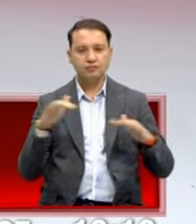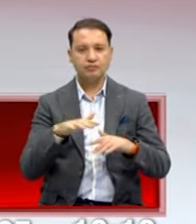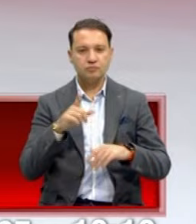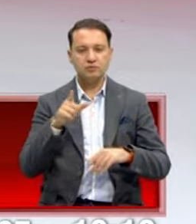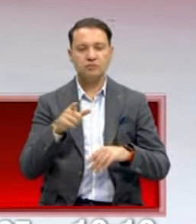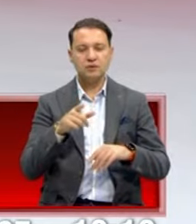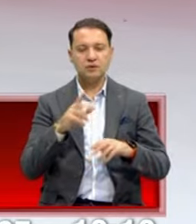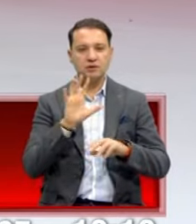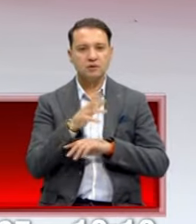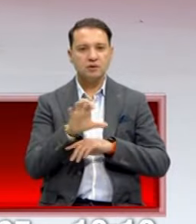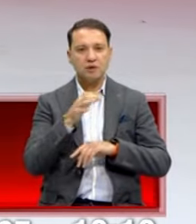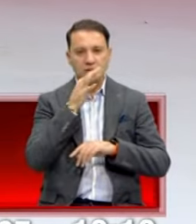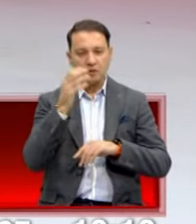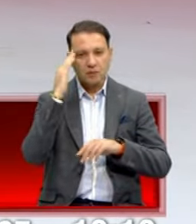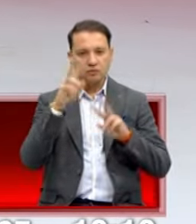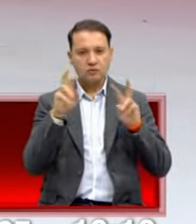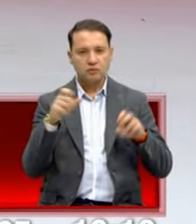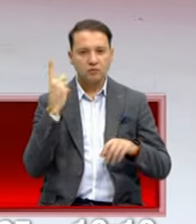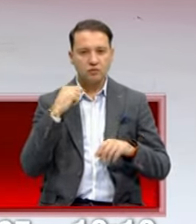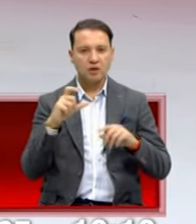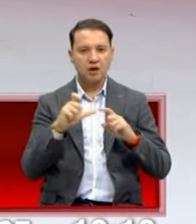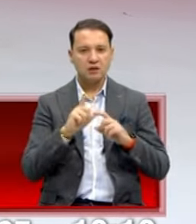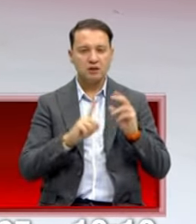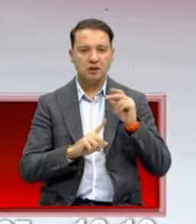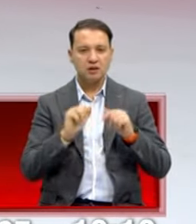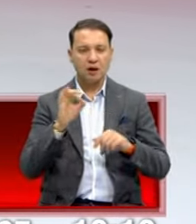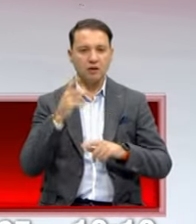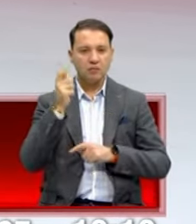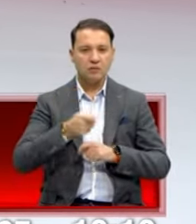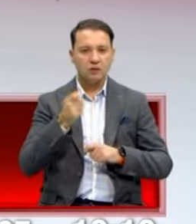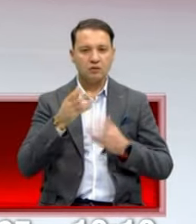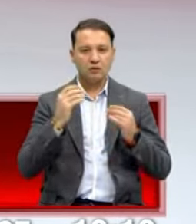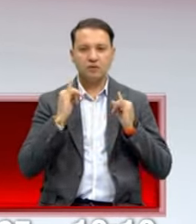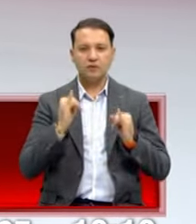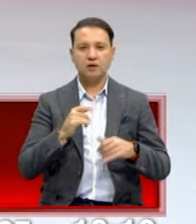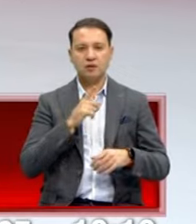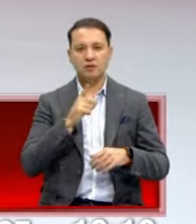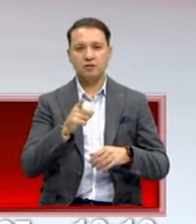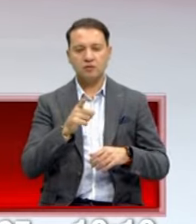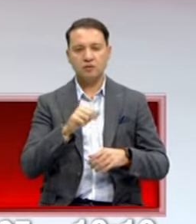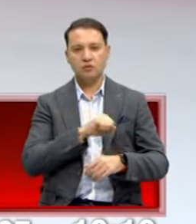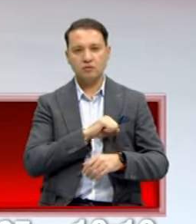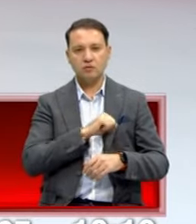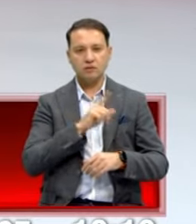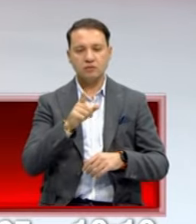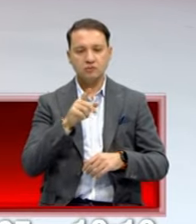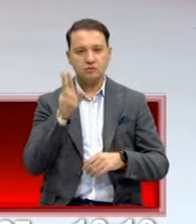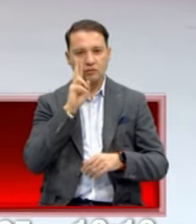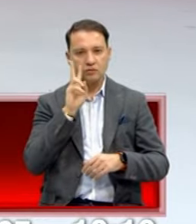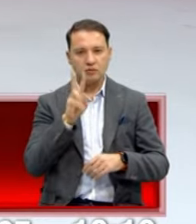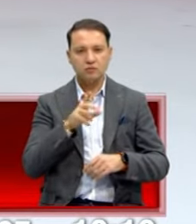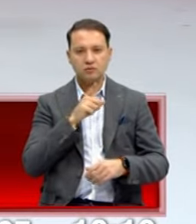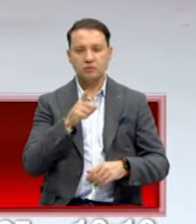Star Haber'in manşeti dün Erzincan İliç'teki altın madeninde yaşanan felaketin dehşet uyandıran son